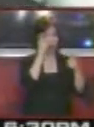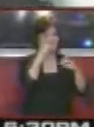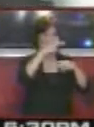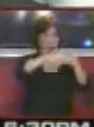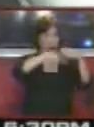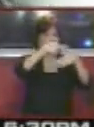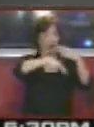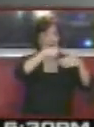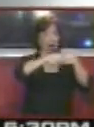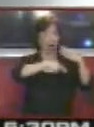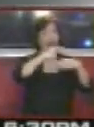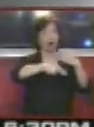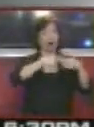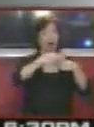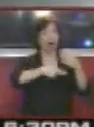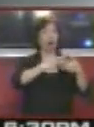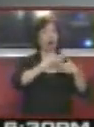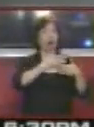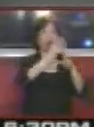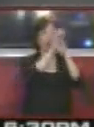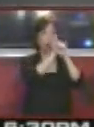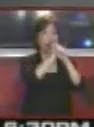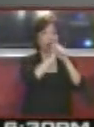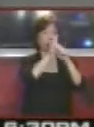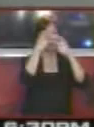itong takpan.